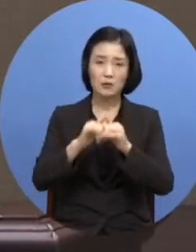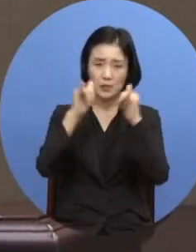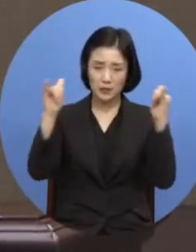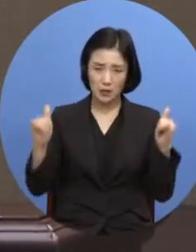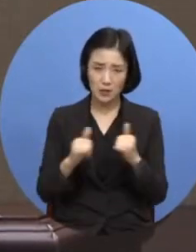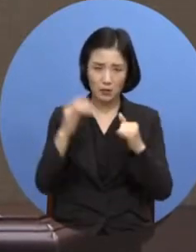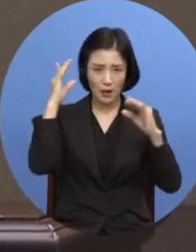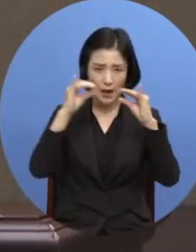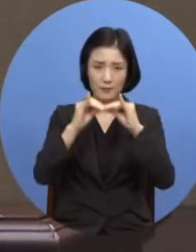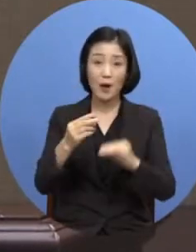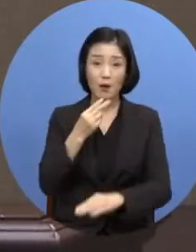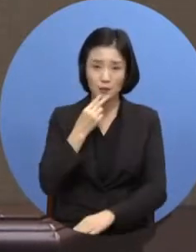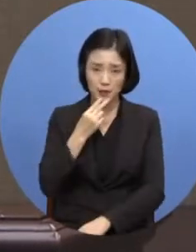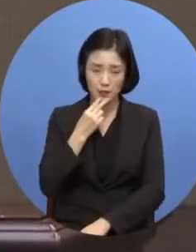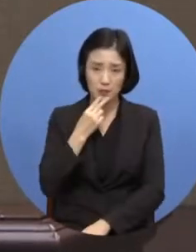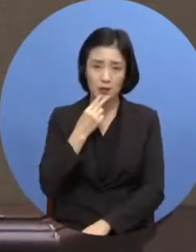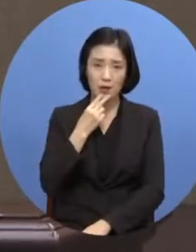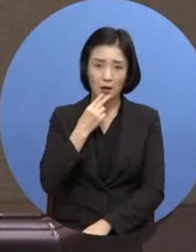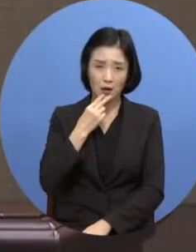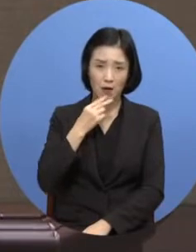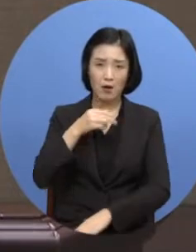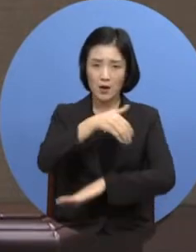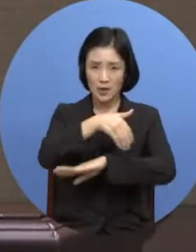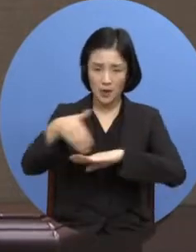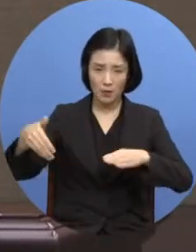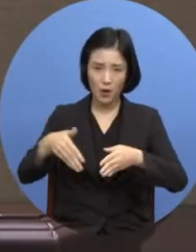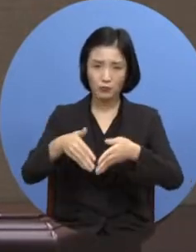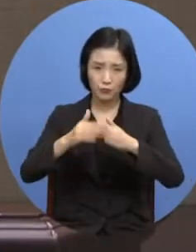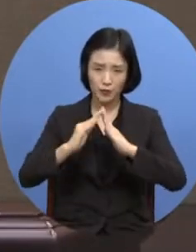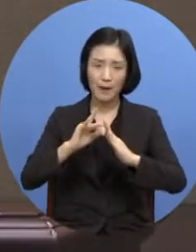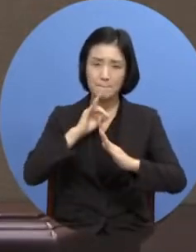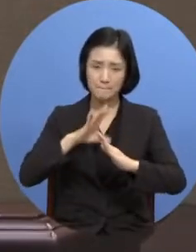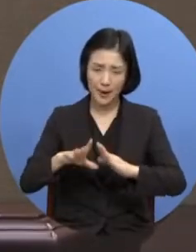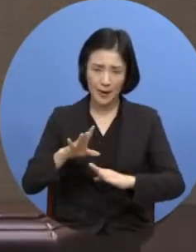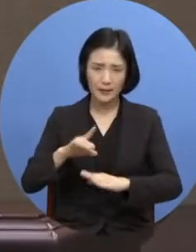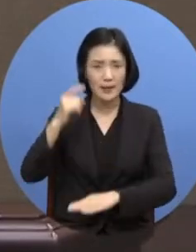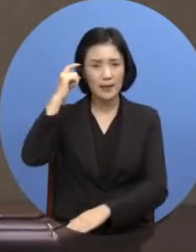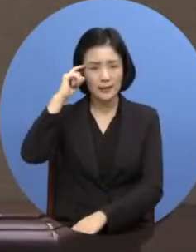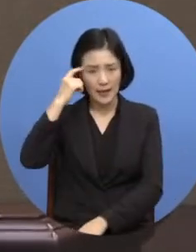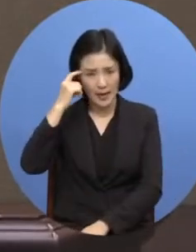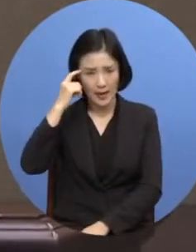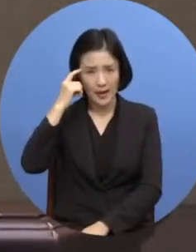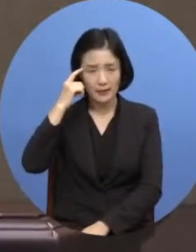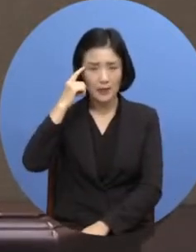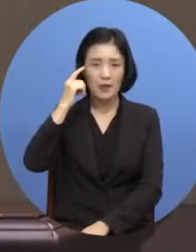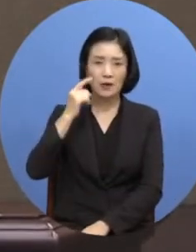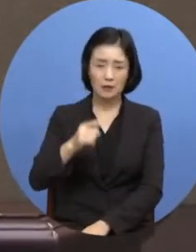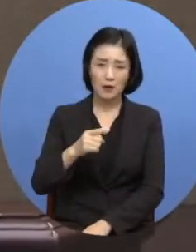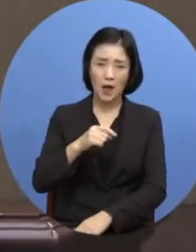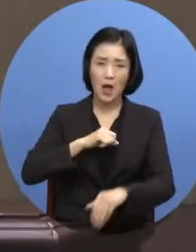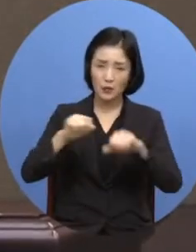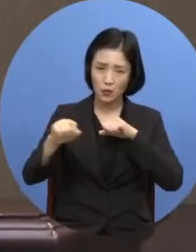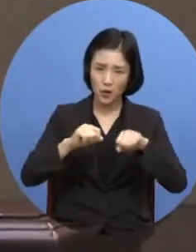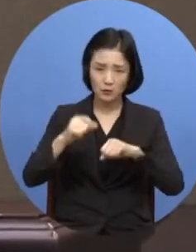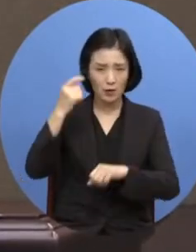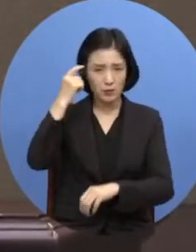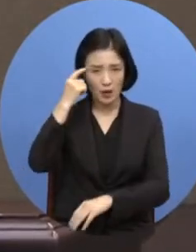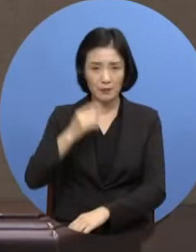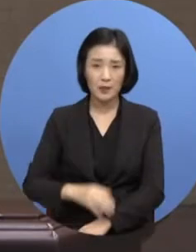합의가 이루어지지 않은 채 계획 수립에만 급급한 처사였다고 생각합니다. 제2기